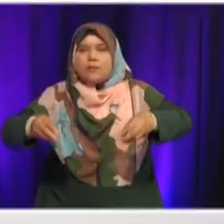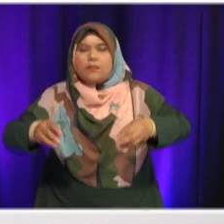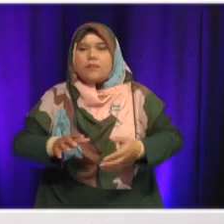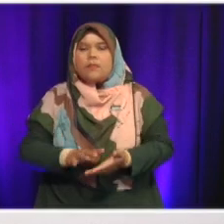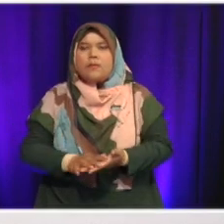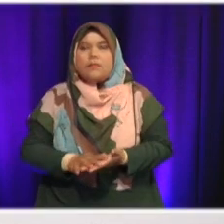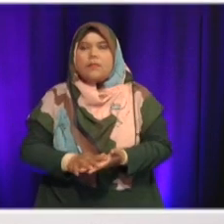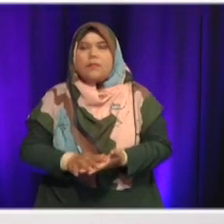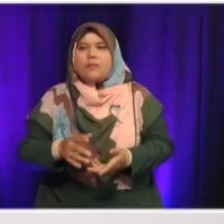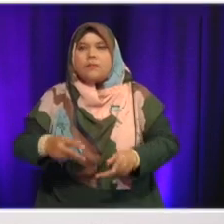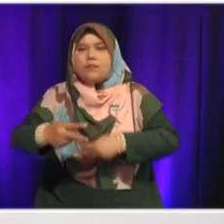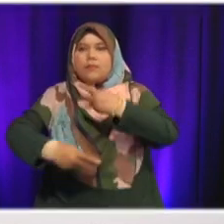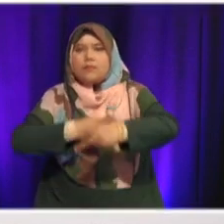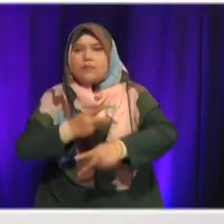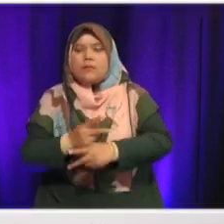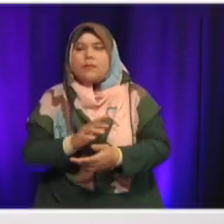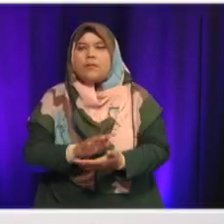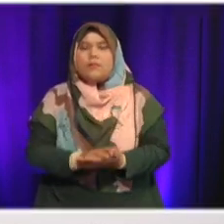untuk diproses